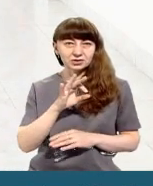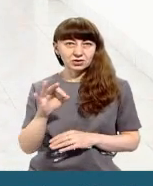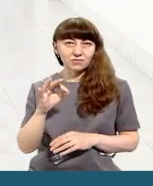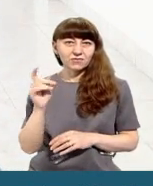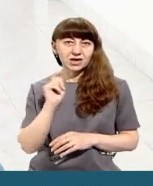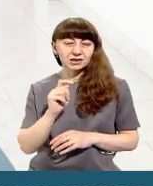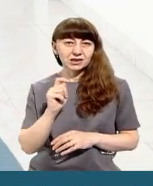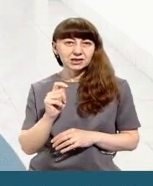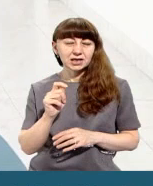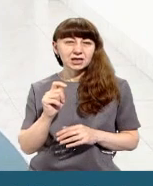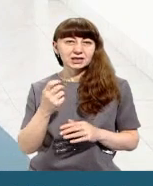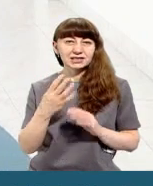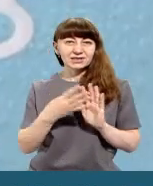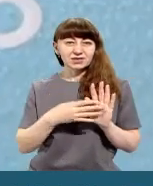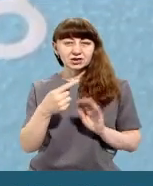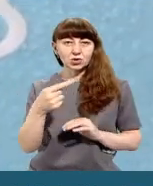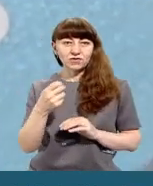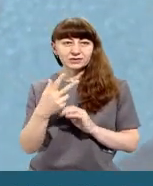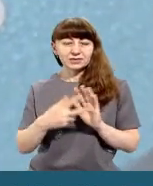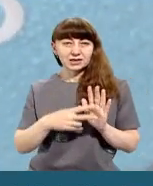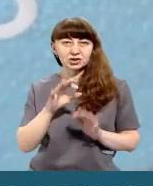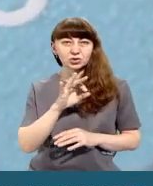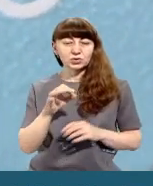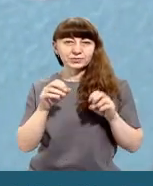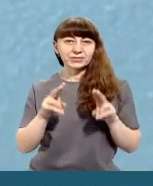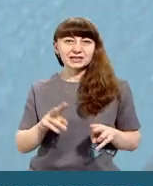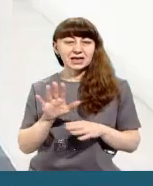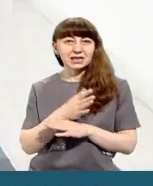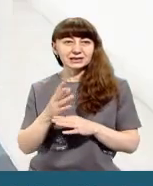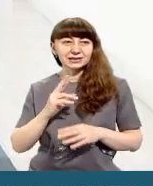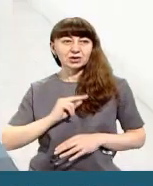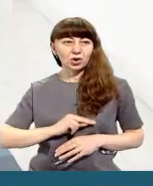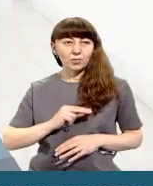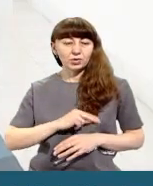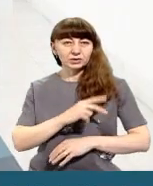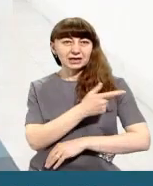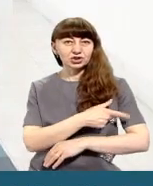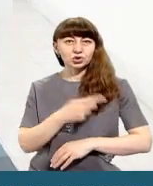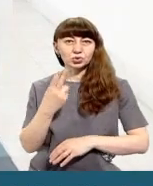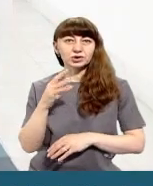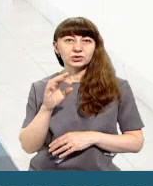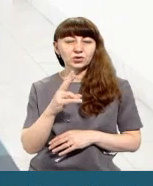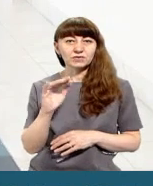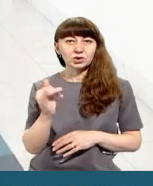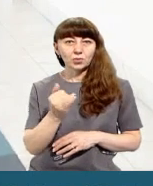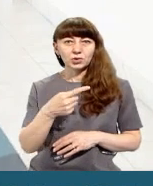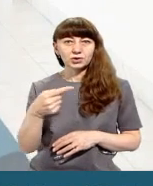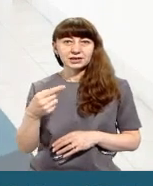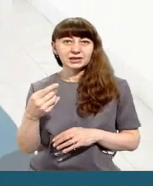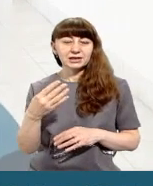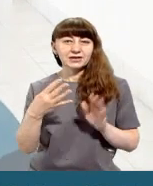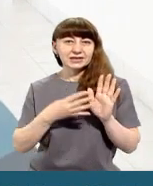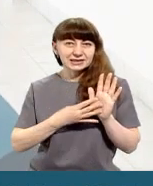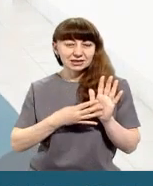18:00, в воскресенье с 9 до 18:00. Специализированный отдел также работает как дежурный ЦОН в субботу с 9 часов